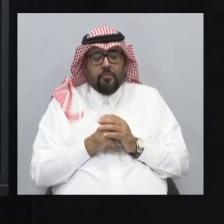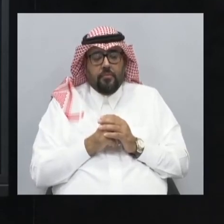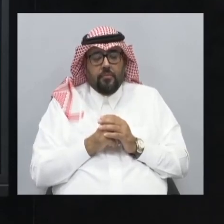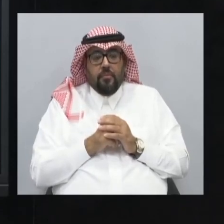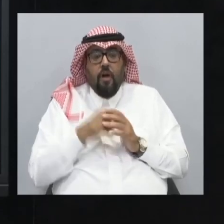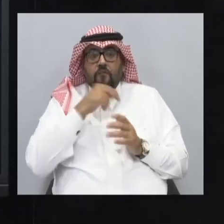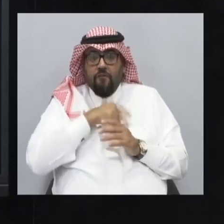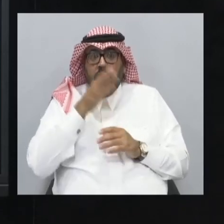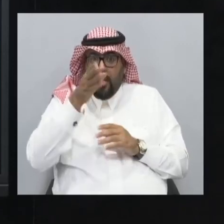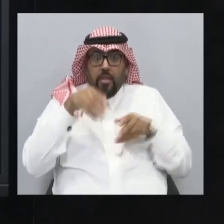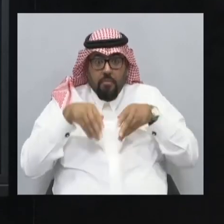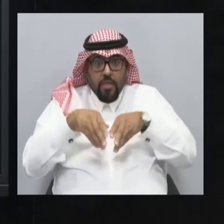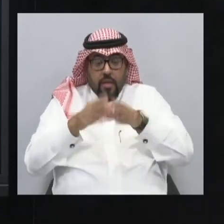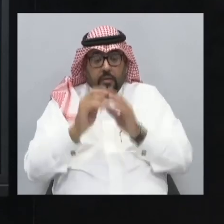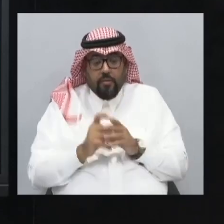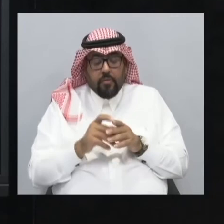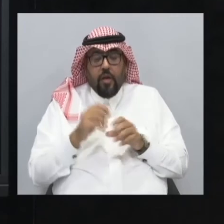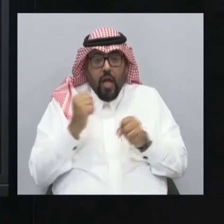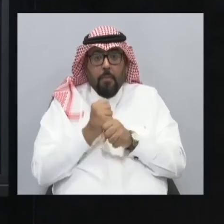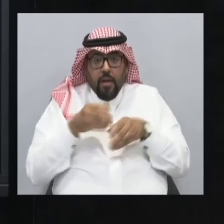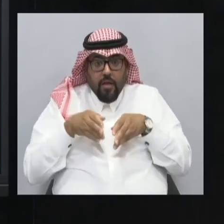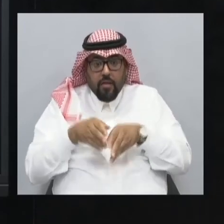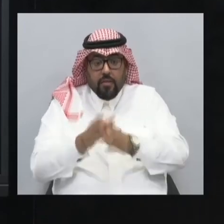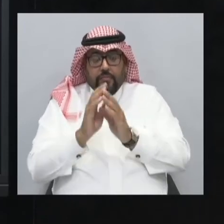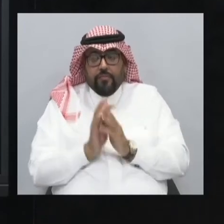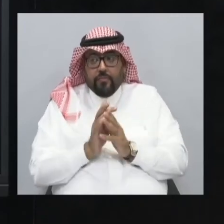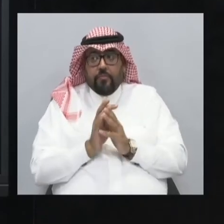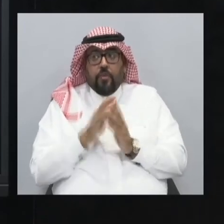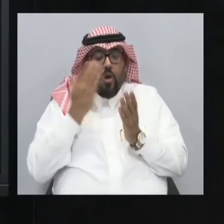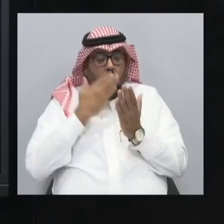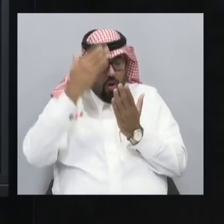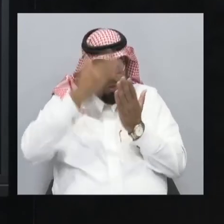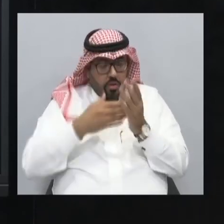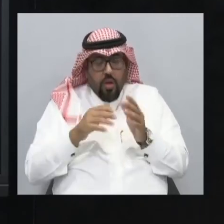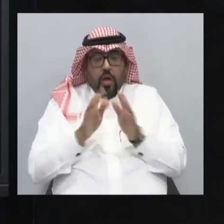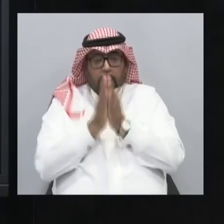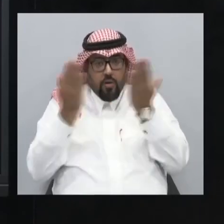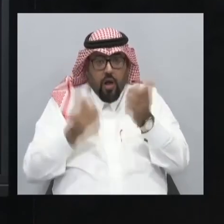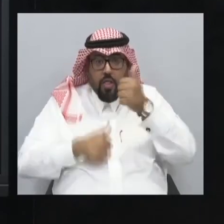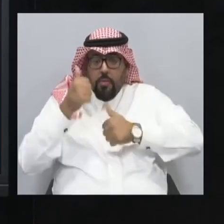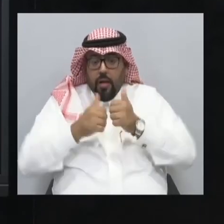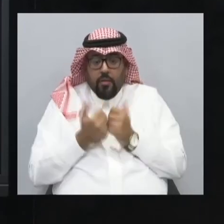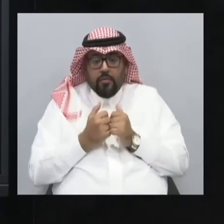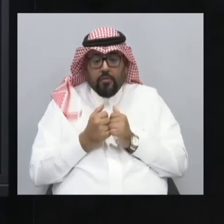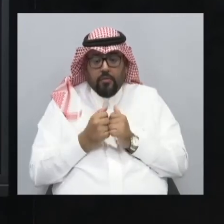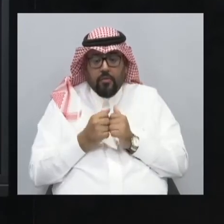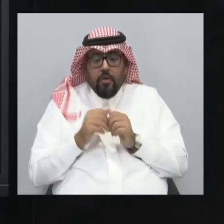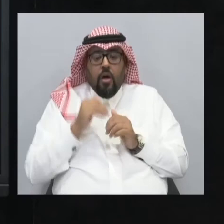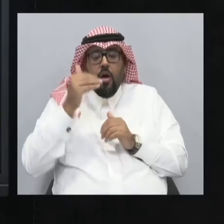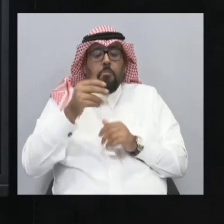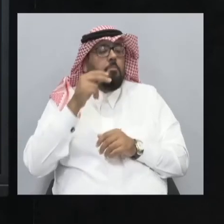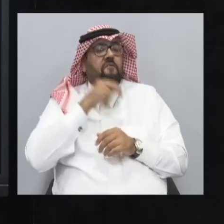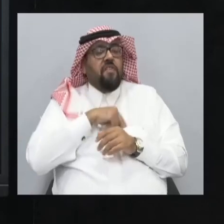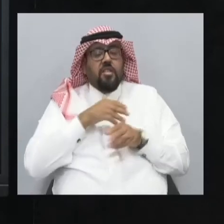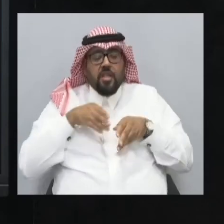هل استفدت من هذه الطريقة؟ هل استخدمتها مثلا أيضا في قراءاتك، في مذاكراتك؟ بعد ذلك أخبره